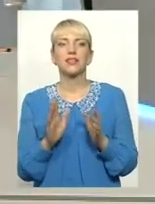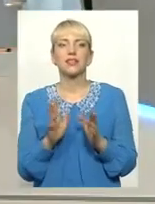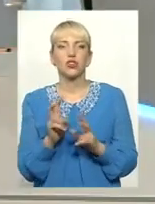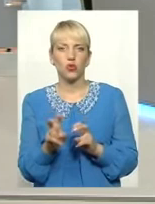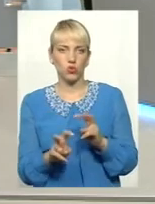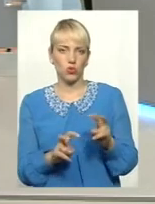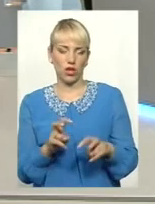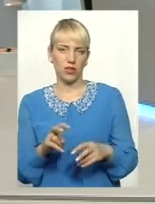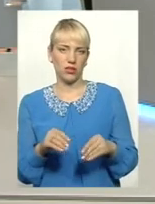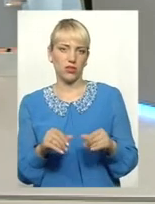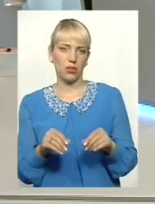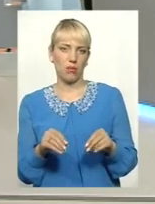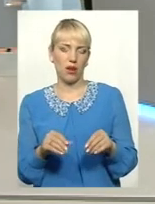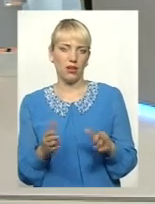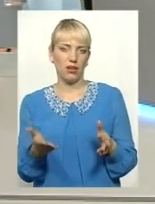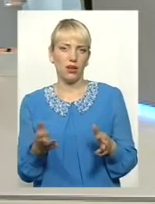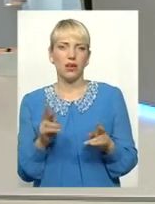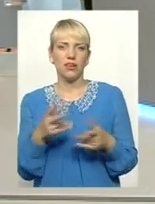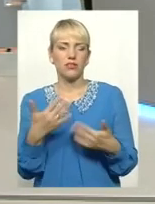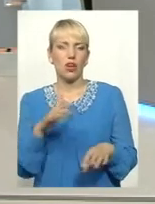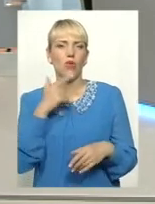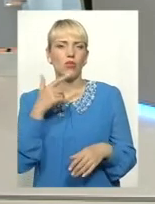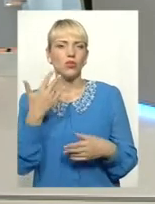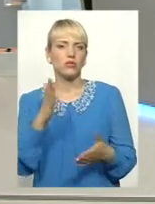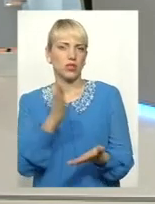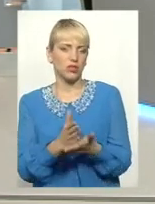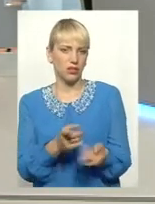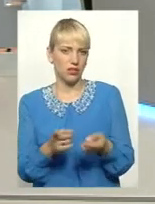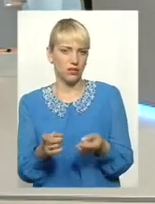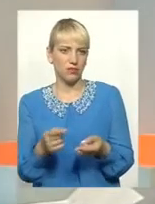вони цієї землі. Як коли вже говорили, що ця земля є, от мені